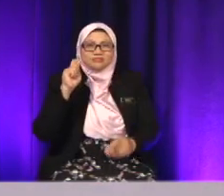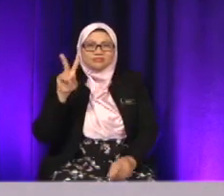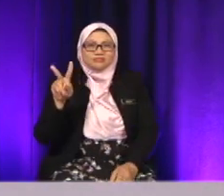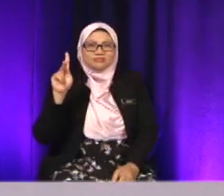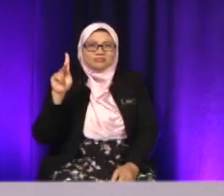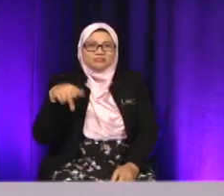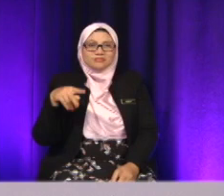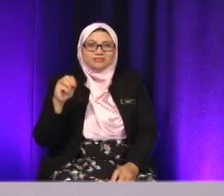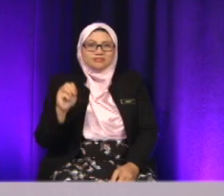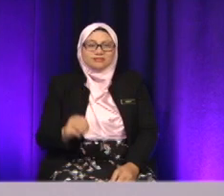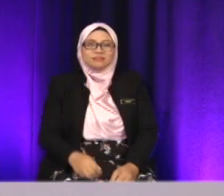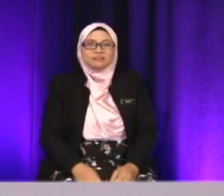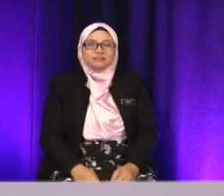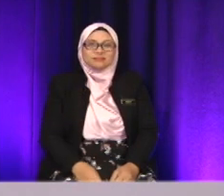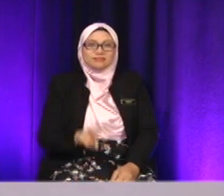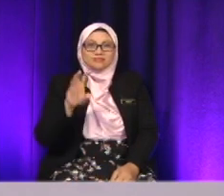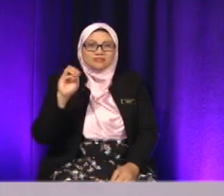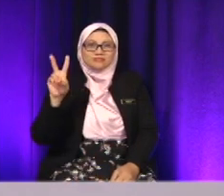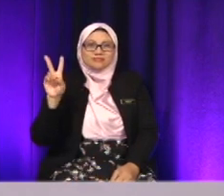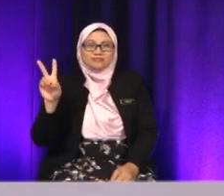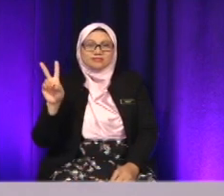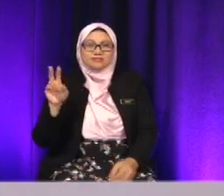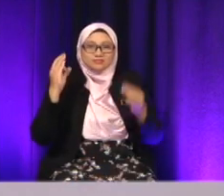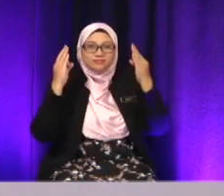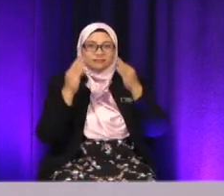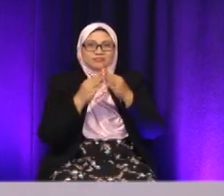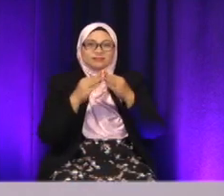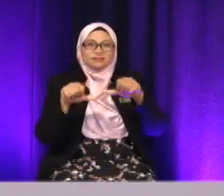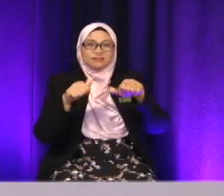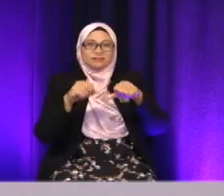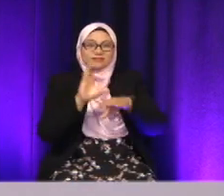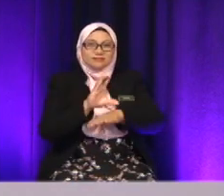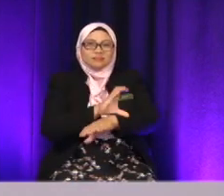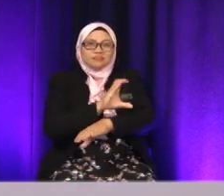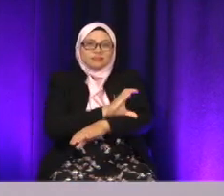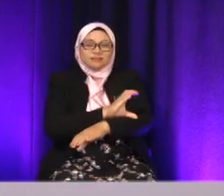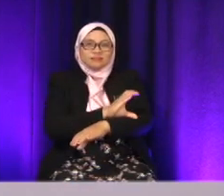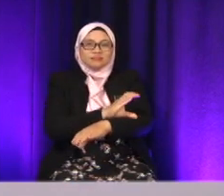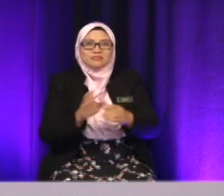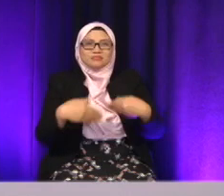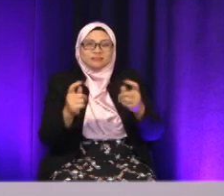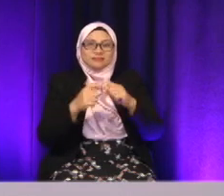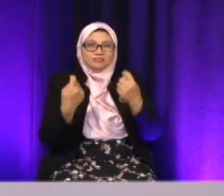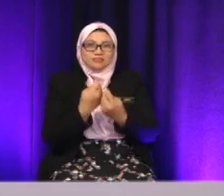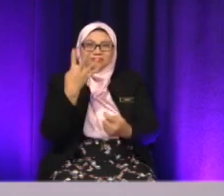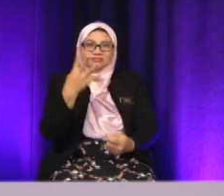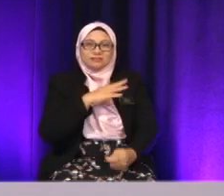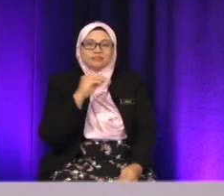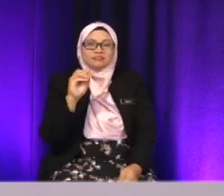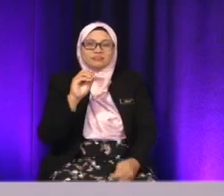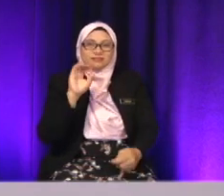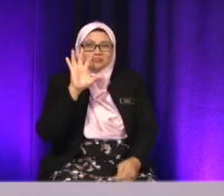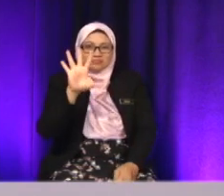dan hari ini kita akan fokus pada mata pelajaran sains computer bagi tingkatan 4 dan juga